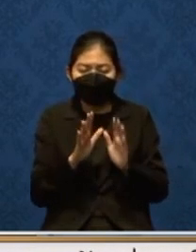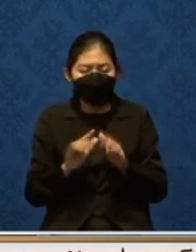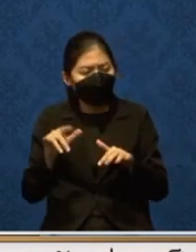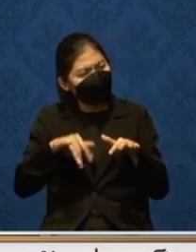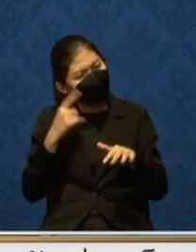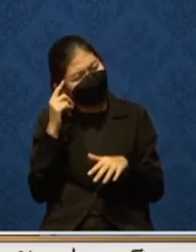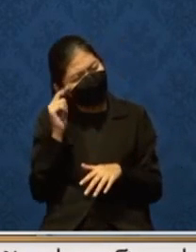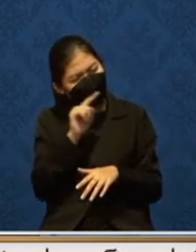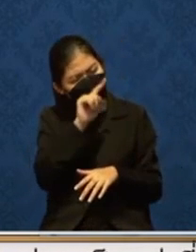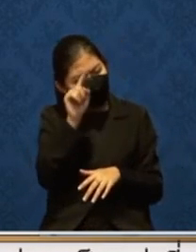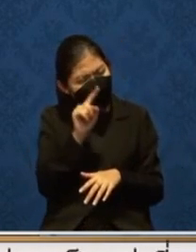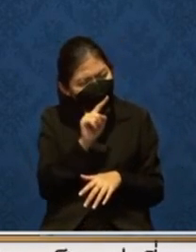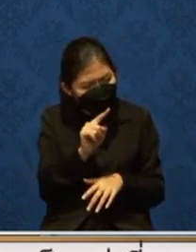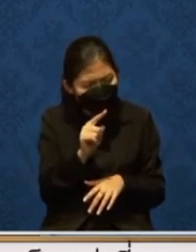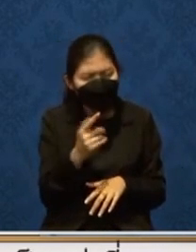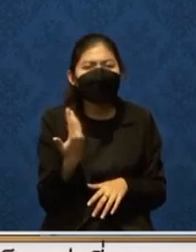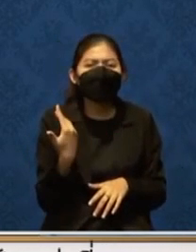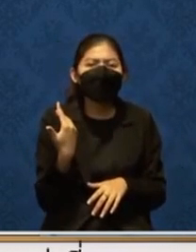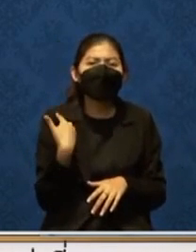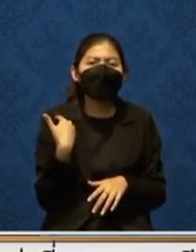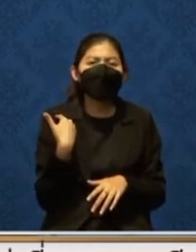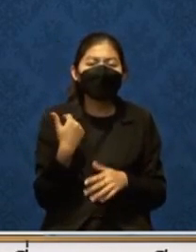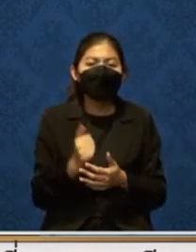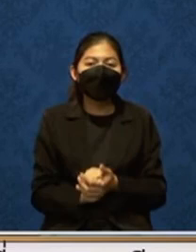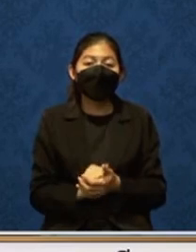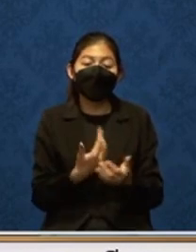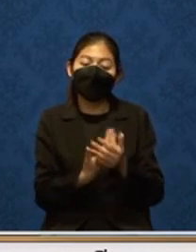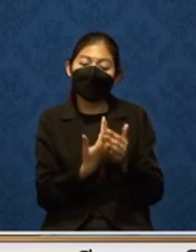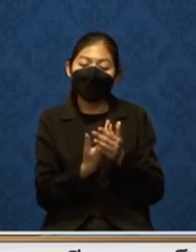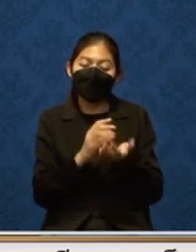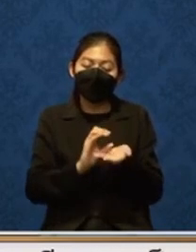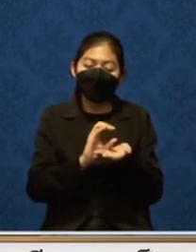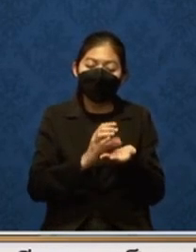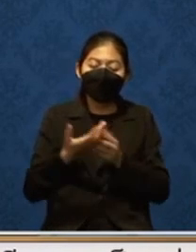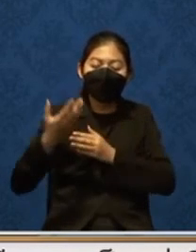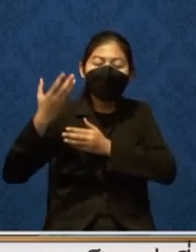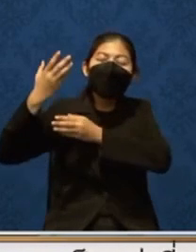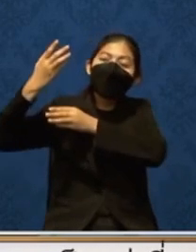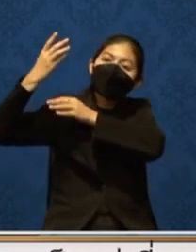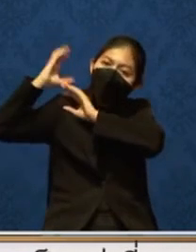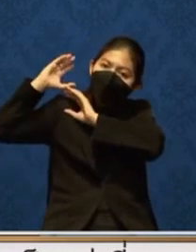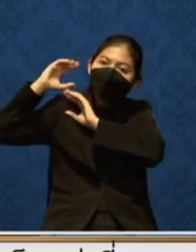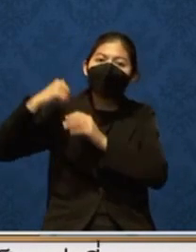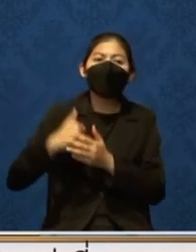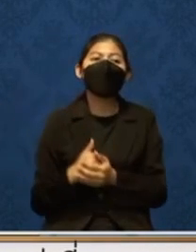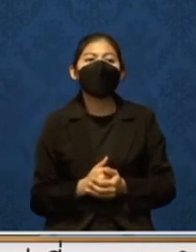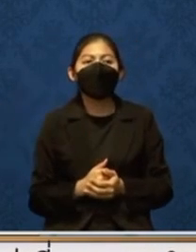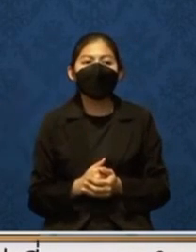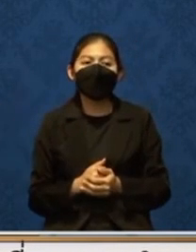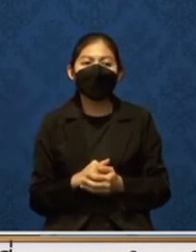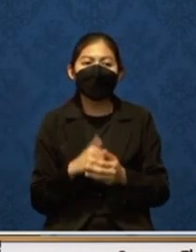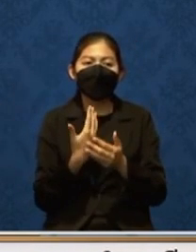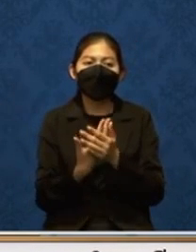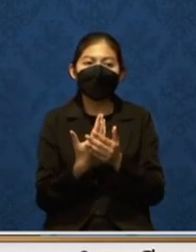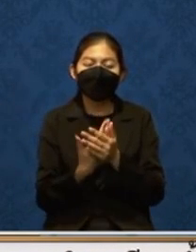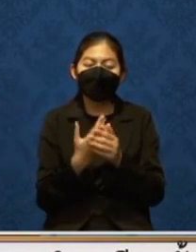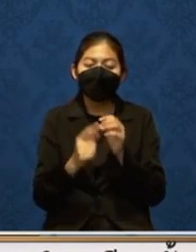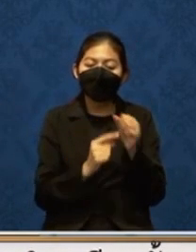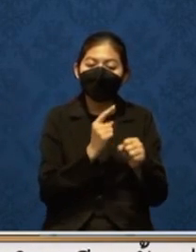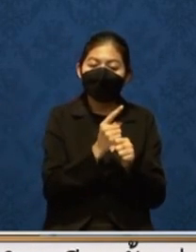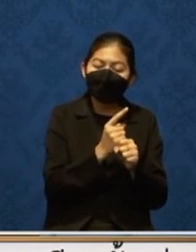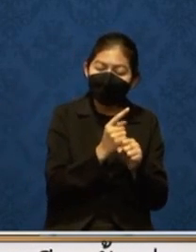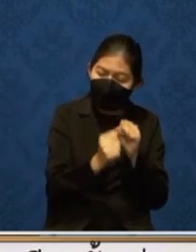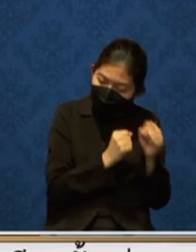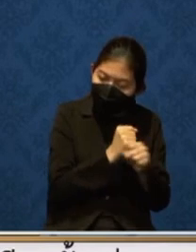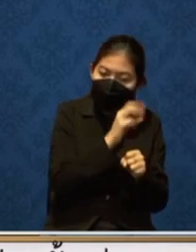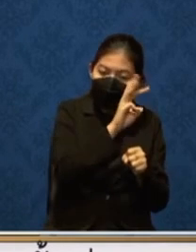เข้าใจไดมั้งถ้าลองไปดูบการเงินย้อนหังขบริษาตศิลาชัยครับงบการเงินในปี 61-62 คร